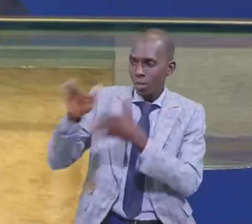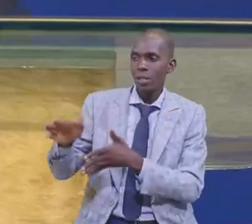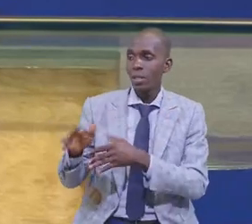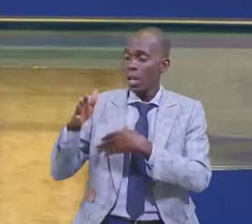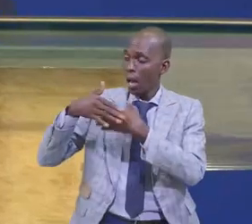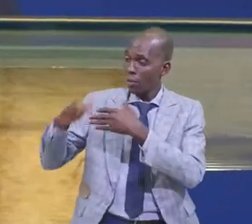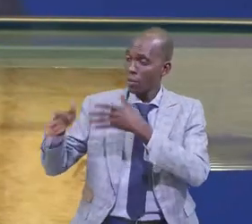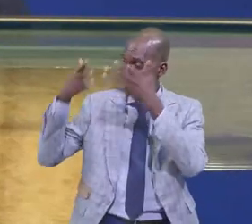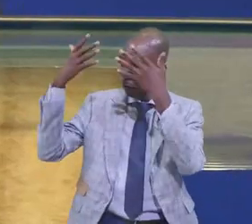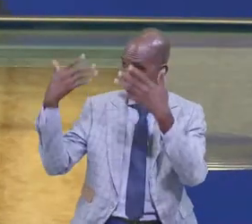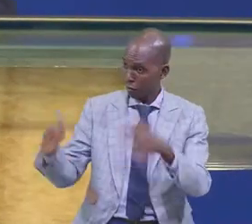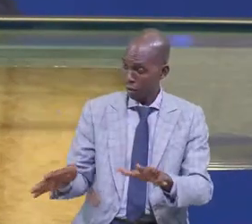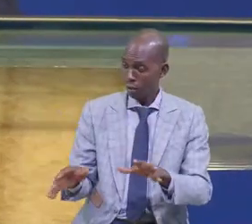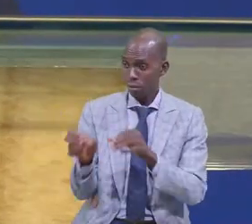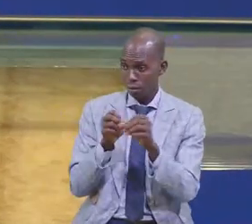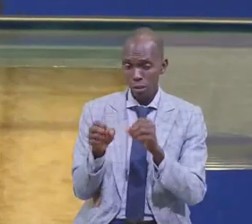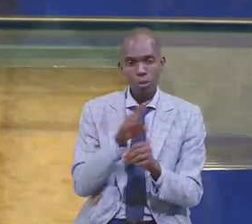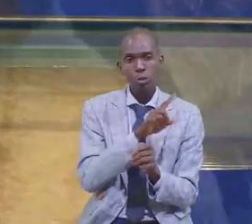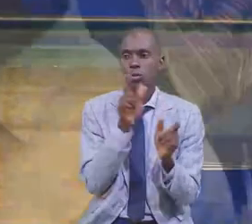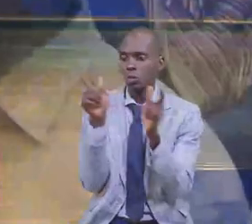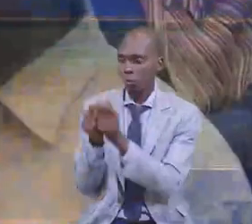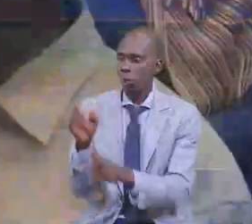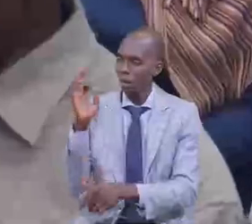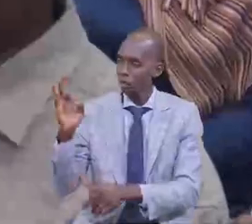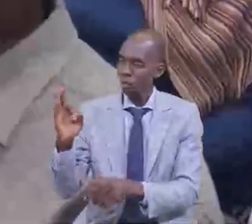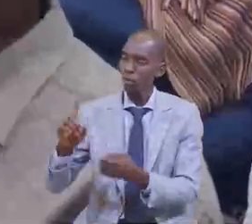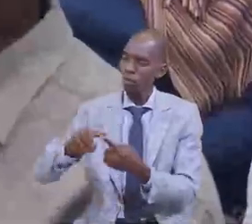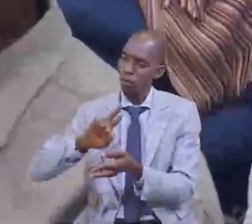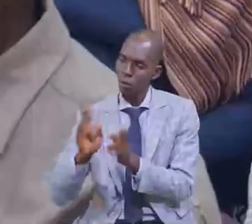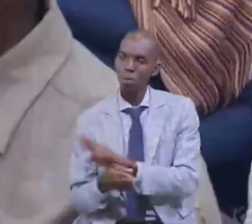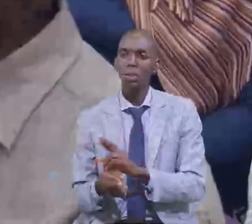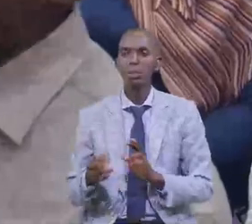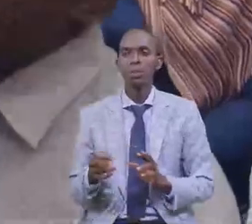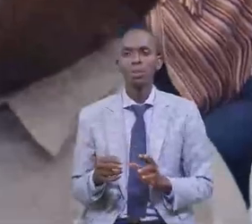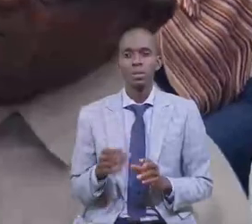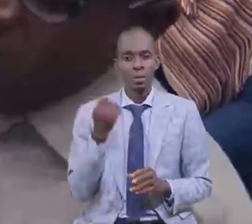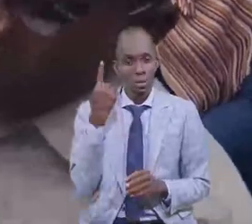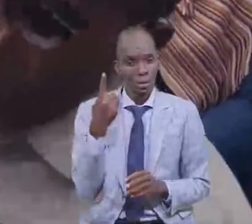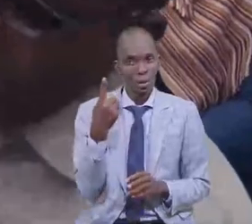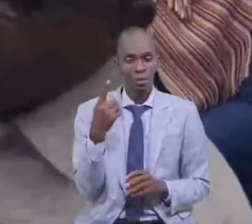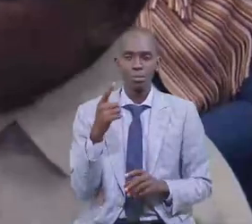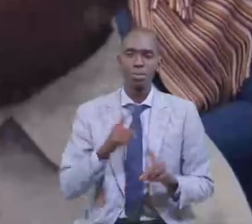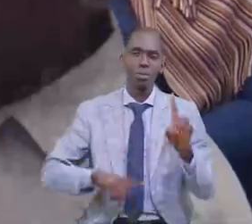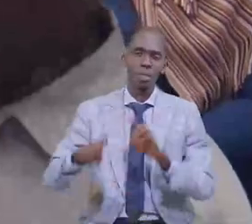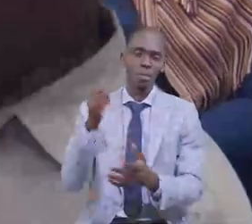Après qu'il aura fini, tu vas lui prêcher la repentance et le salut. Je n'ai pas attendu votre amen.